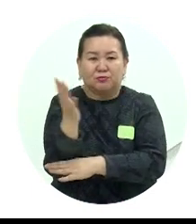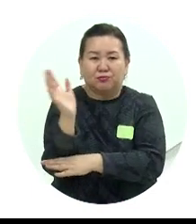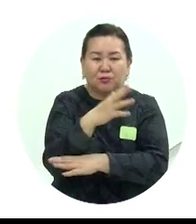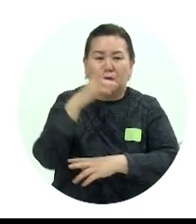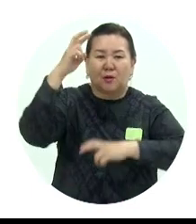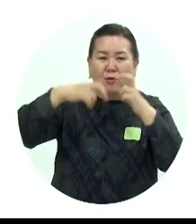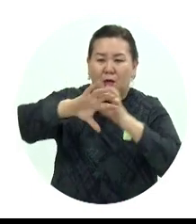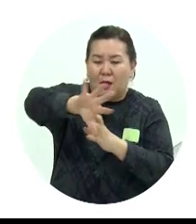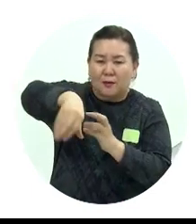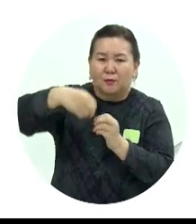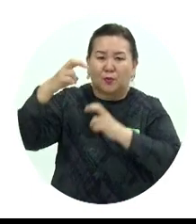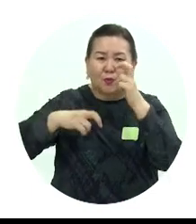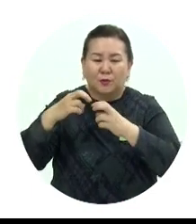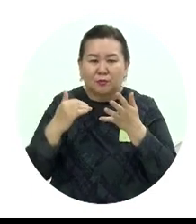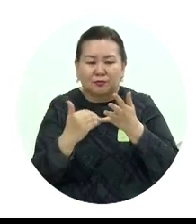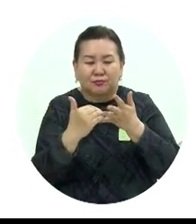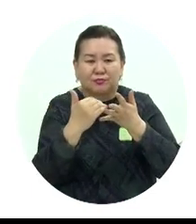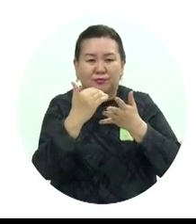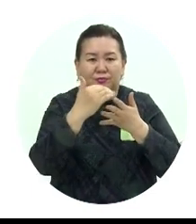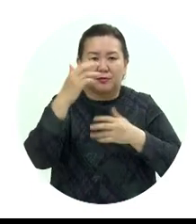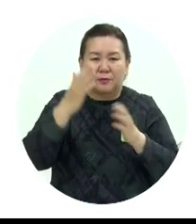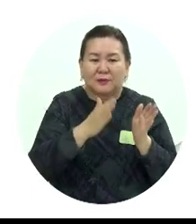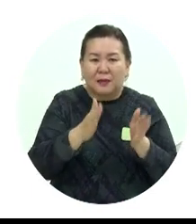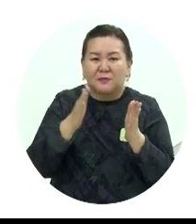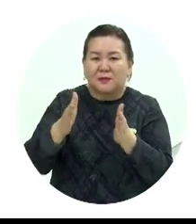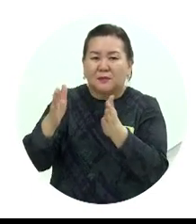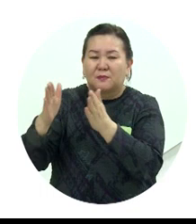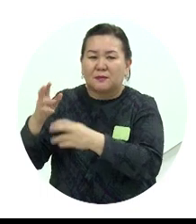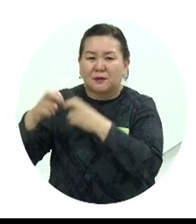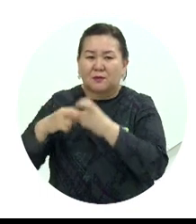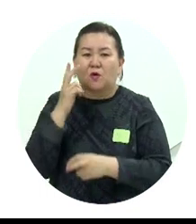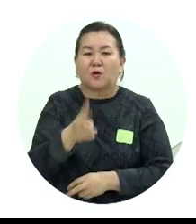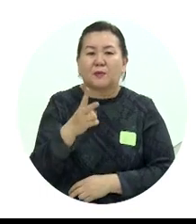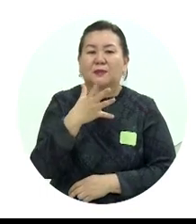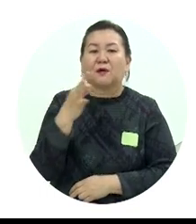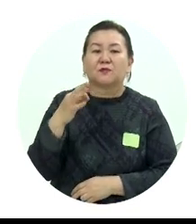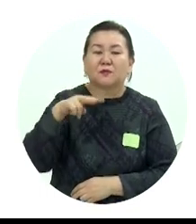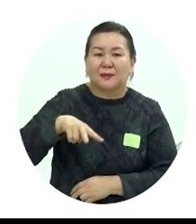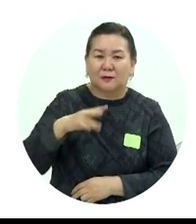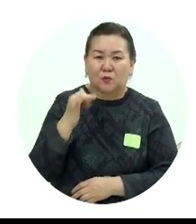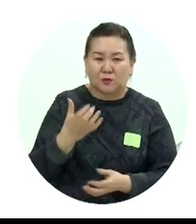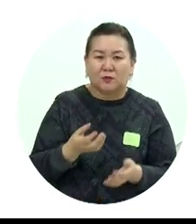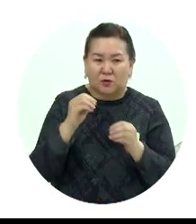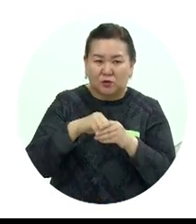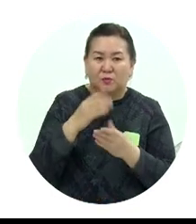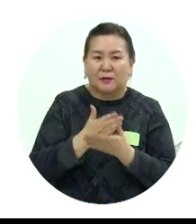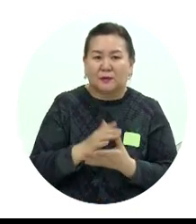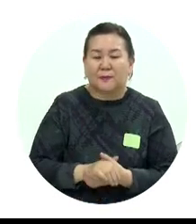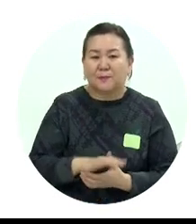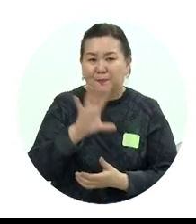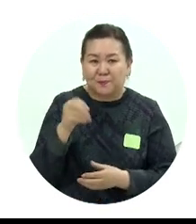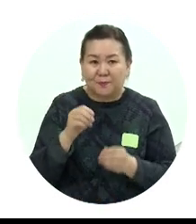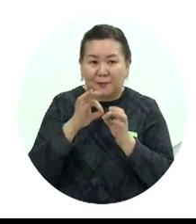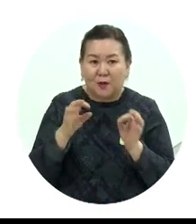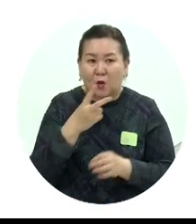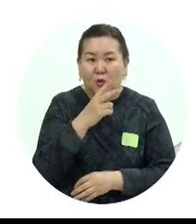үйлдвэрт оруулад шат амжилтанд оруулах ус маань бүгд нийтэд 2500 литр ус болж исэн. За тэгвэл нэг аяга сүүг